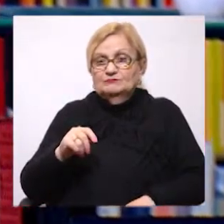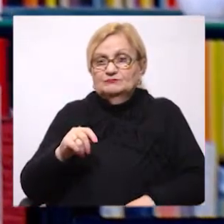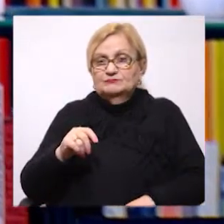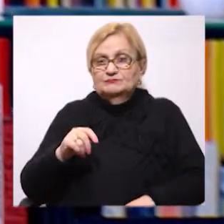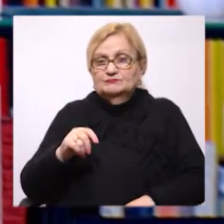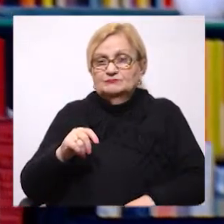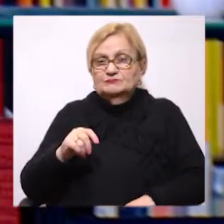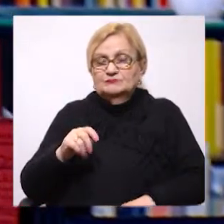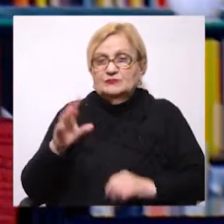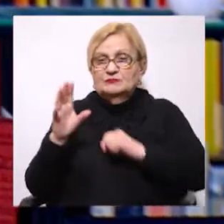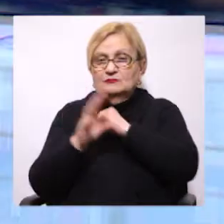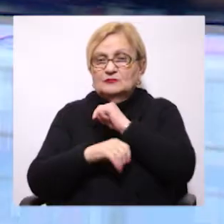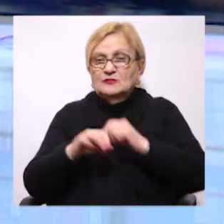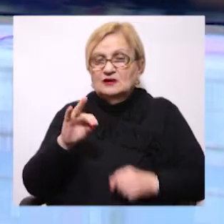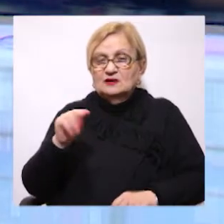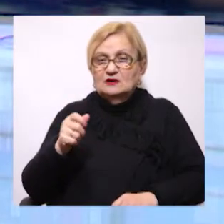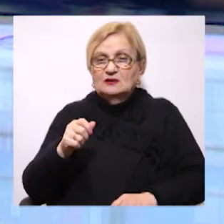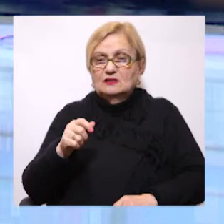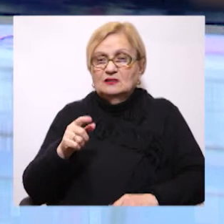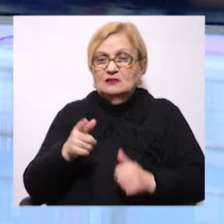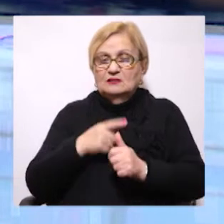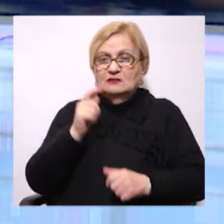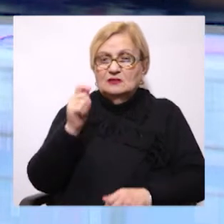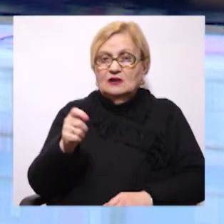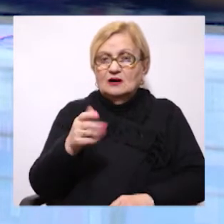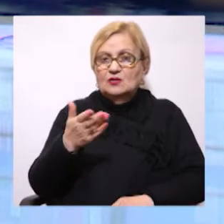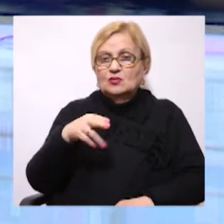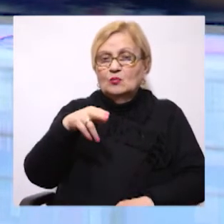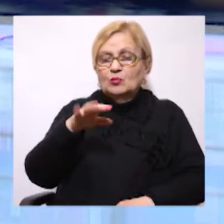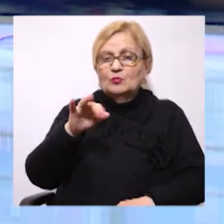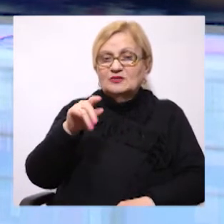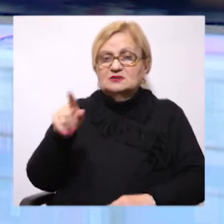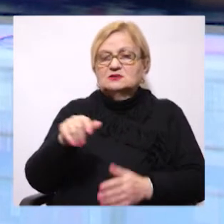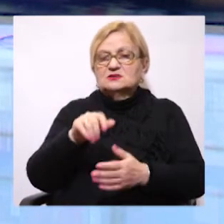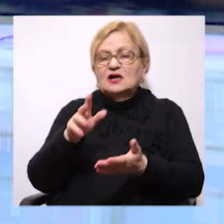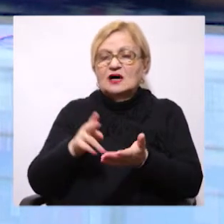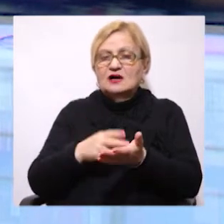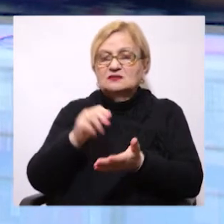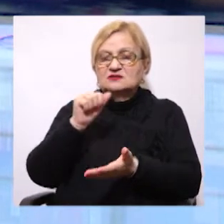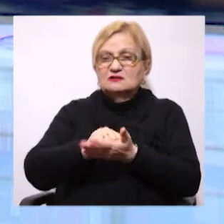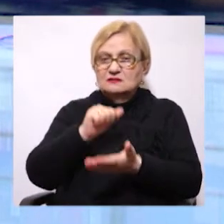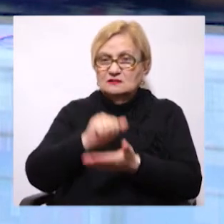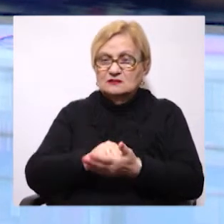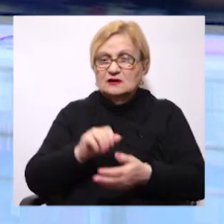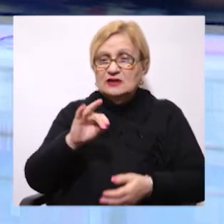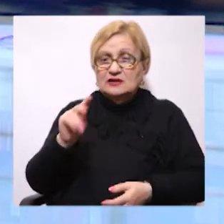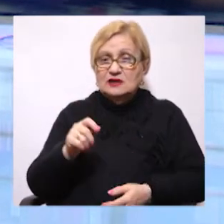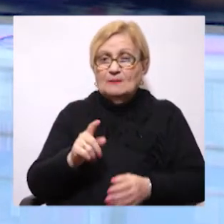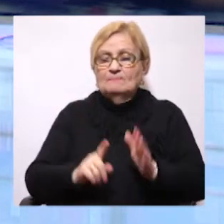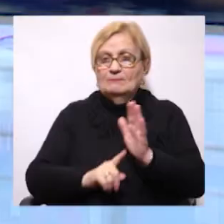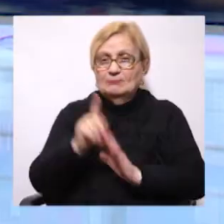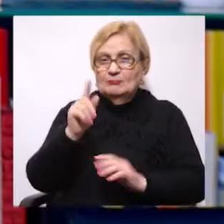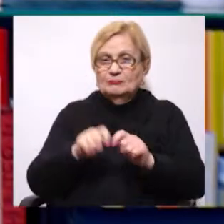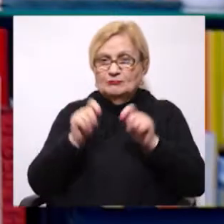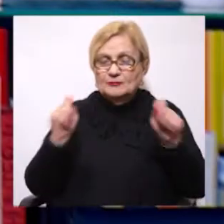Და ბოლოს, ილიას მოიხსენებენ როგორც პუბლიცისტ, რედაქტორ, გამომცემელს. Აქ აუცილებლად უნდა ვახსენო ის, რომ ილიამ დაარსა